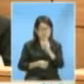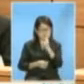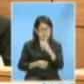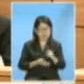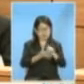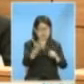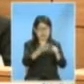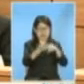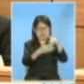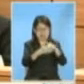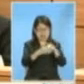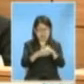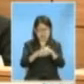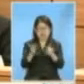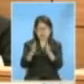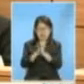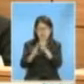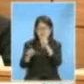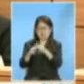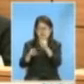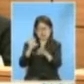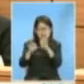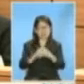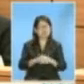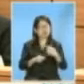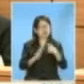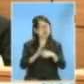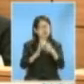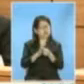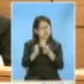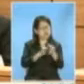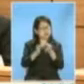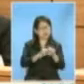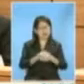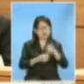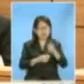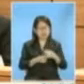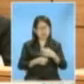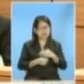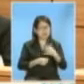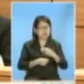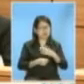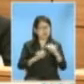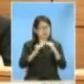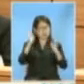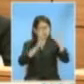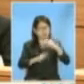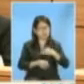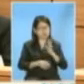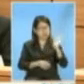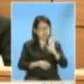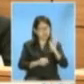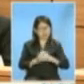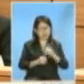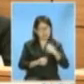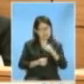า ที่ผมพูดเหตุผลตรงนี้ไม่ใช่ผมไม่นิยมความเป็นประชาธิปไตยนะครับท่านประธานครับเพราะจาก